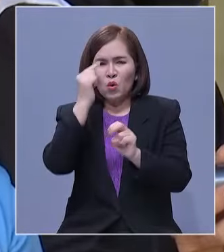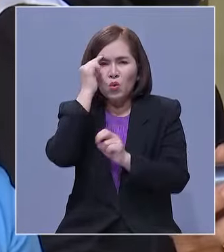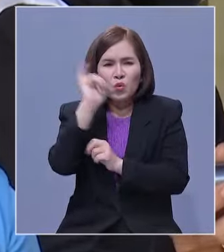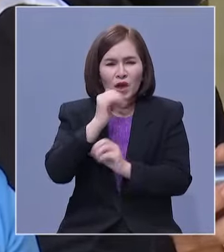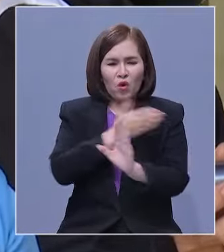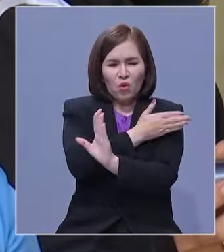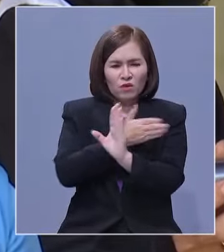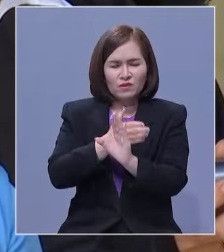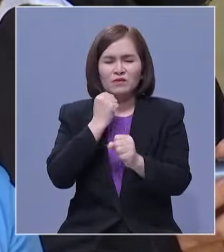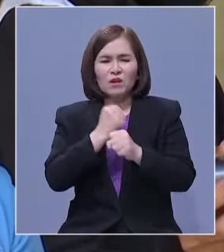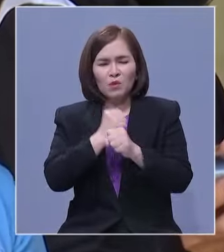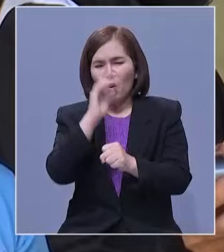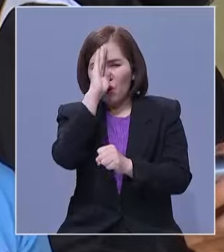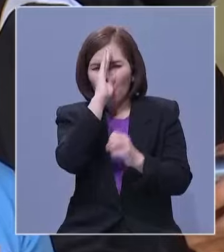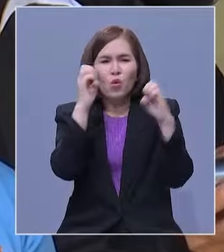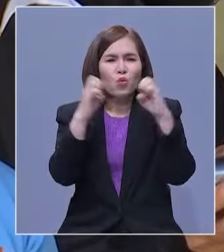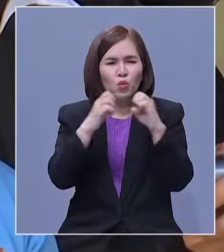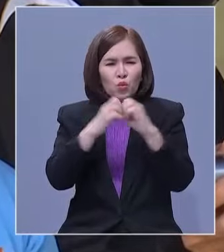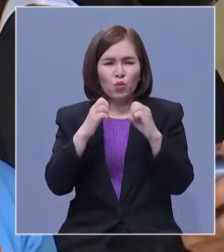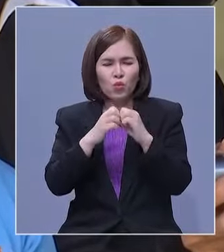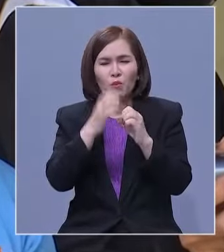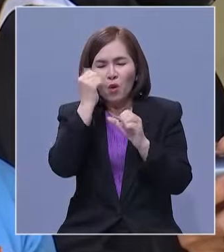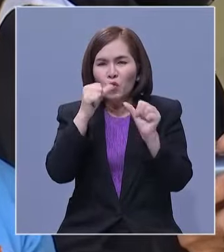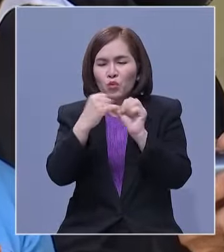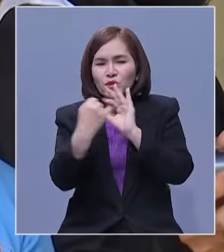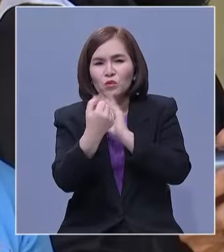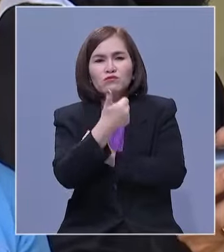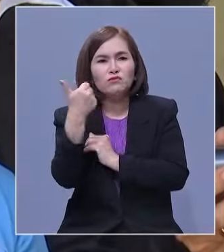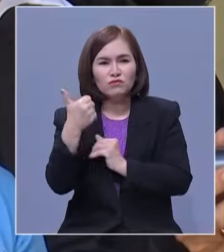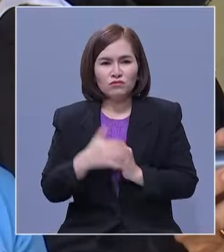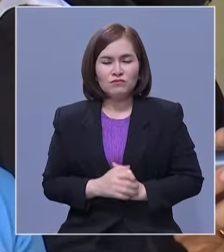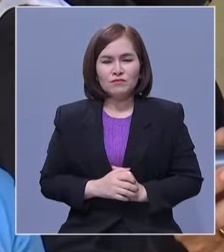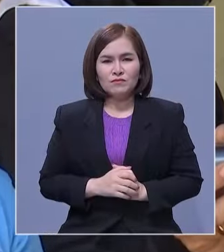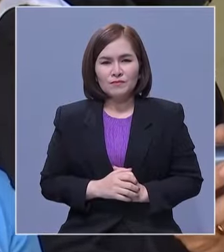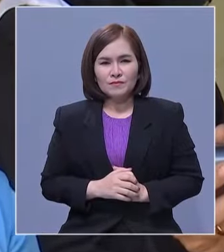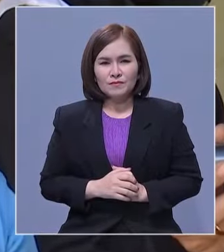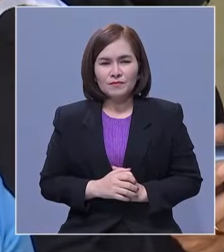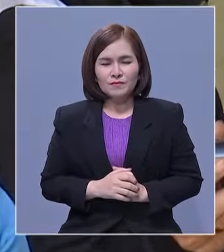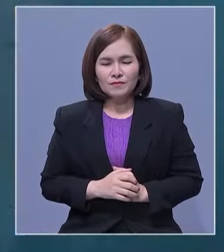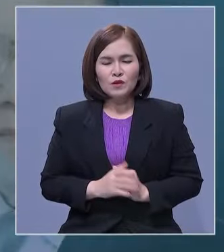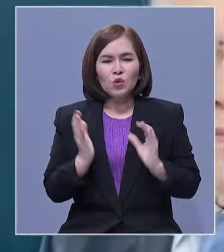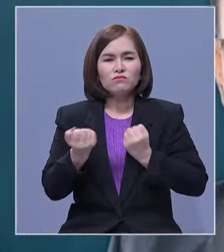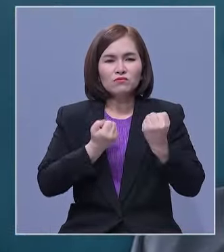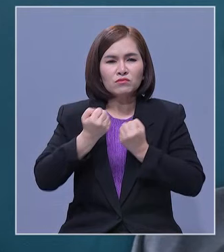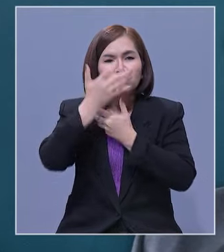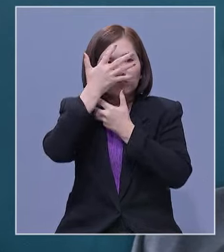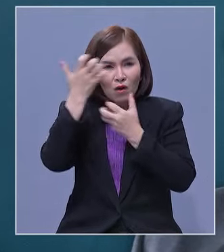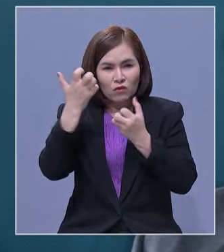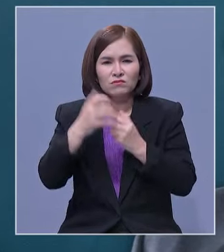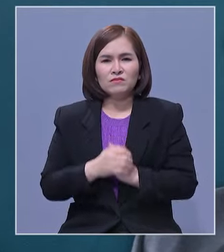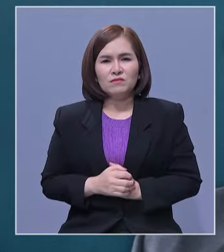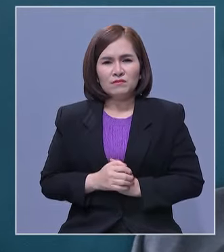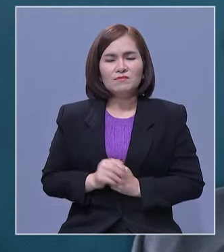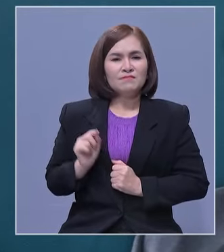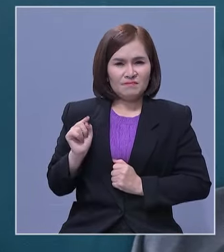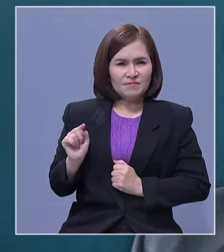งานเยอะนะครับเพราะว่าคุณสันติทำงานอยู่ต่างจังหวัดแล้วก็คนที่ก่อเหตุเมารขับเนี่ยคุณสันติก็บอกว่าถ้าพูด